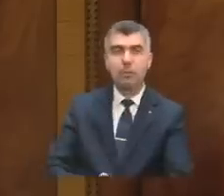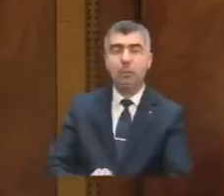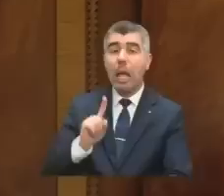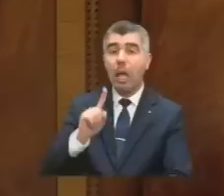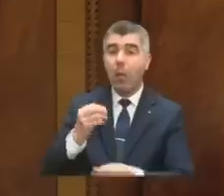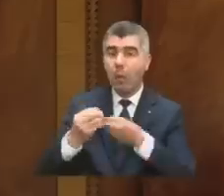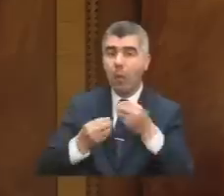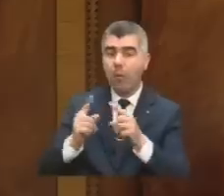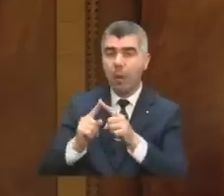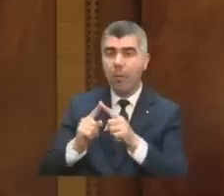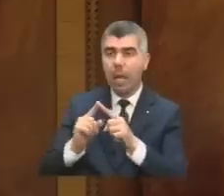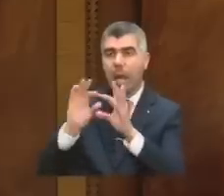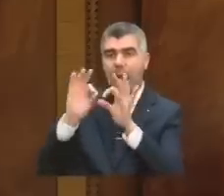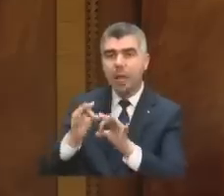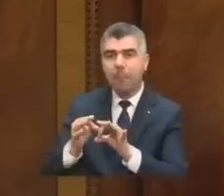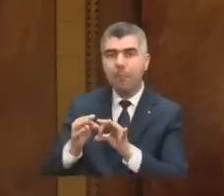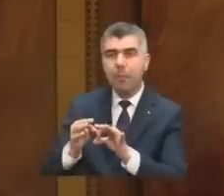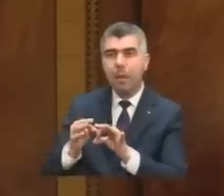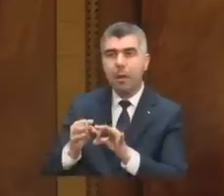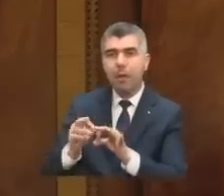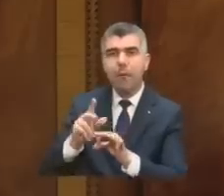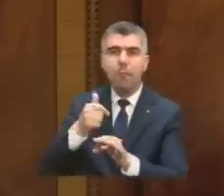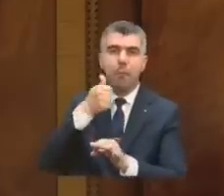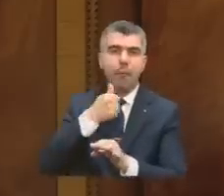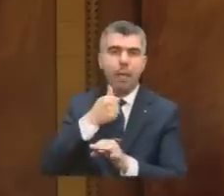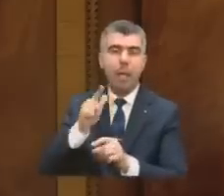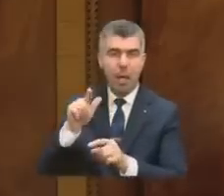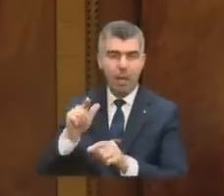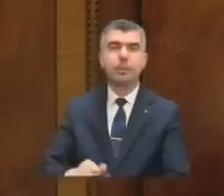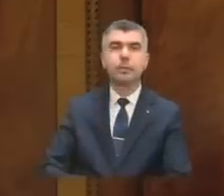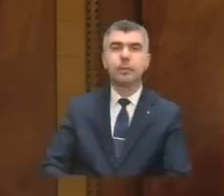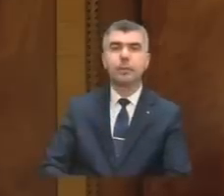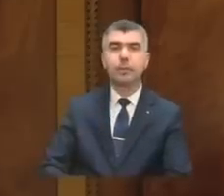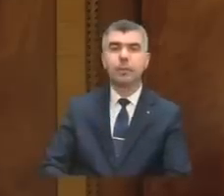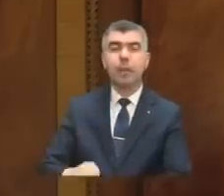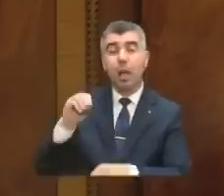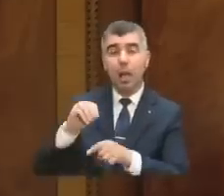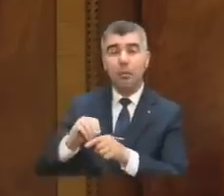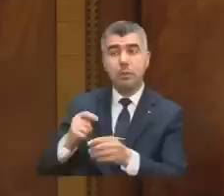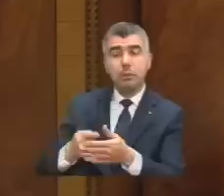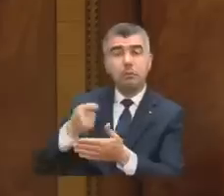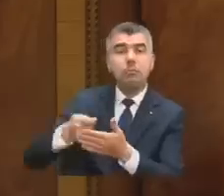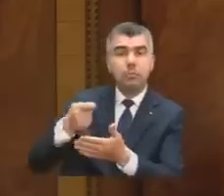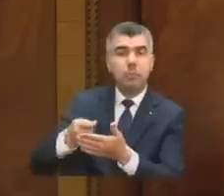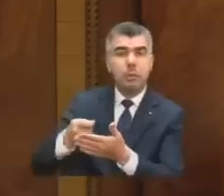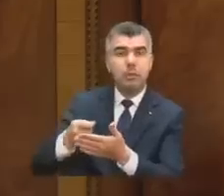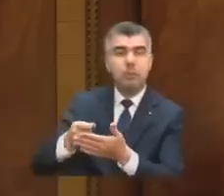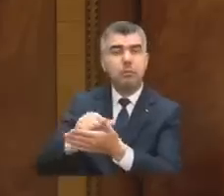حسابات غير صحيحه تتعلق ايضا بادائنا فقاتين